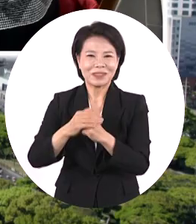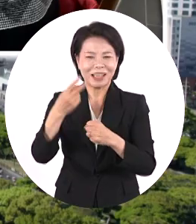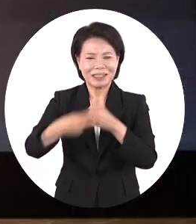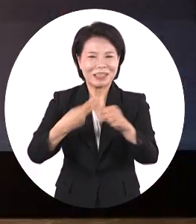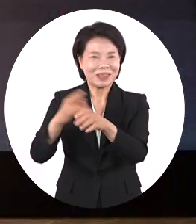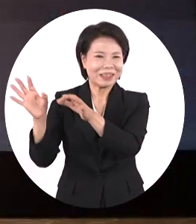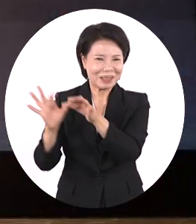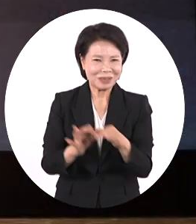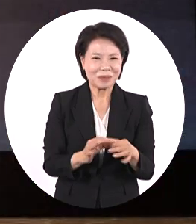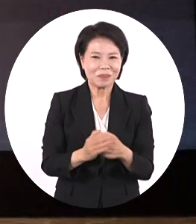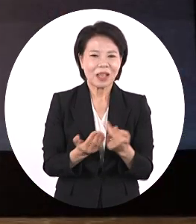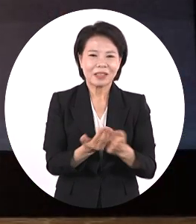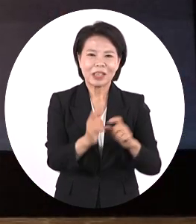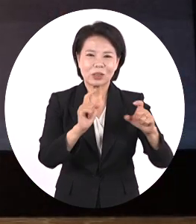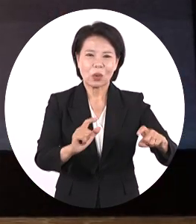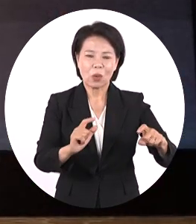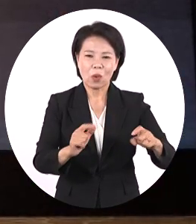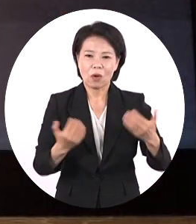안았습니다.